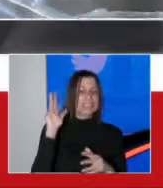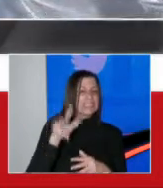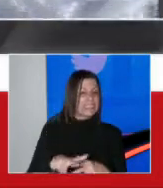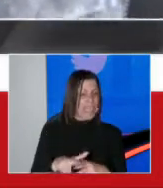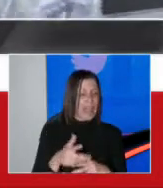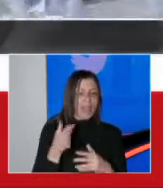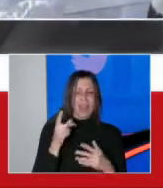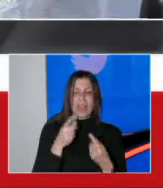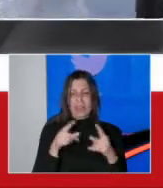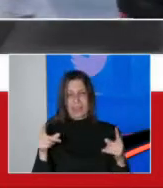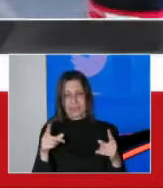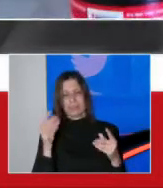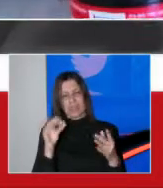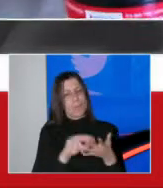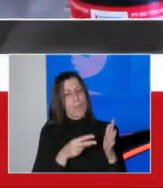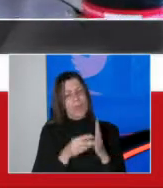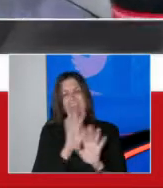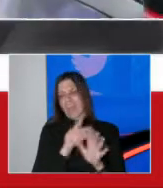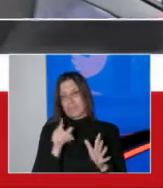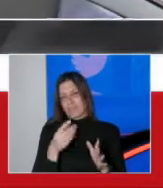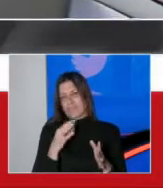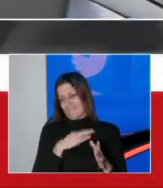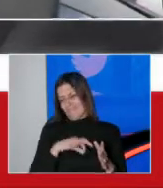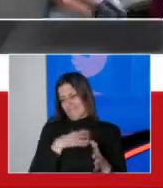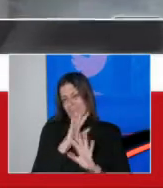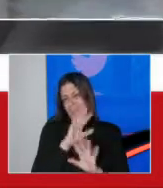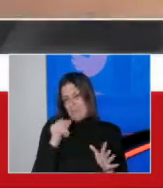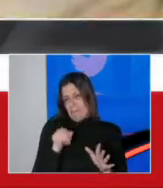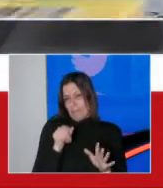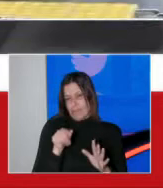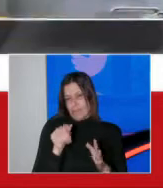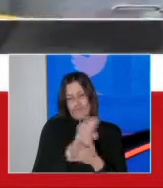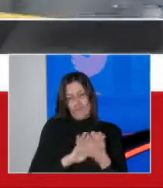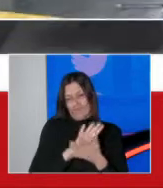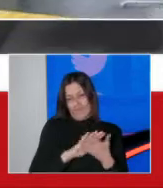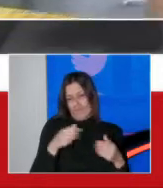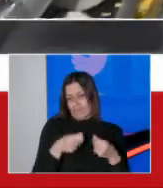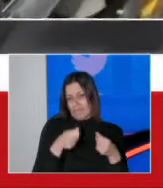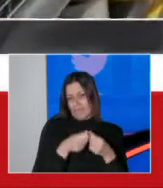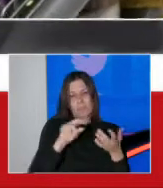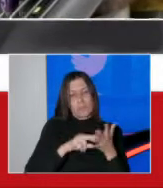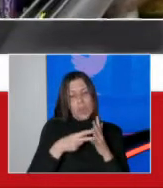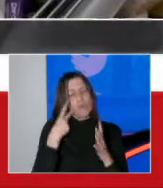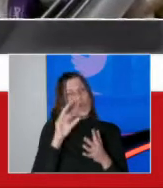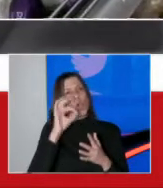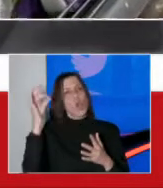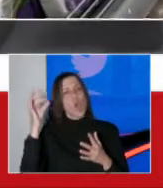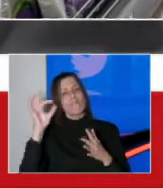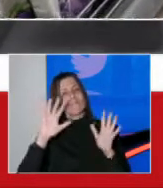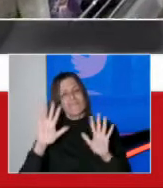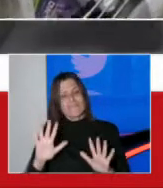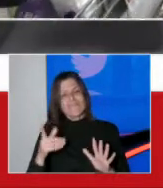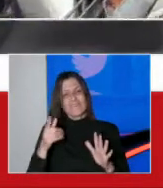מכל גווני הקשת הפוליטית, אין פה כמובן מצידנו בוודאי שלו שום שיוך פוליטי, ואתה רואה איך כוכבי רשת מתגייסים,